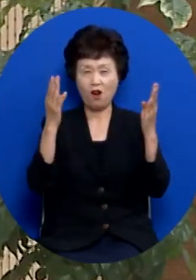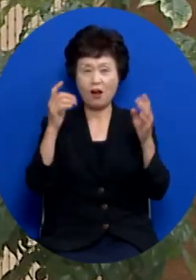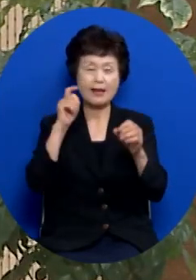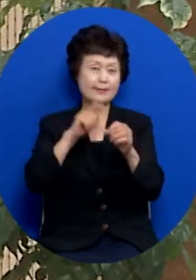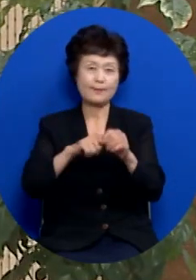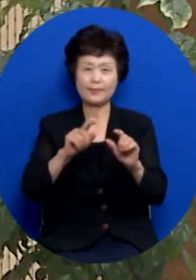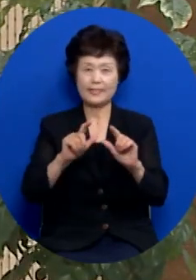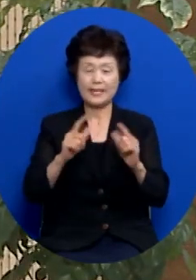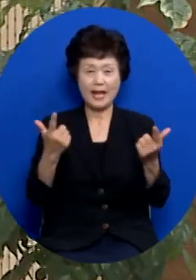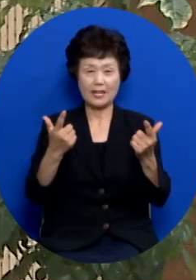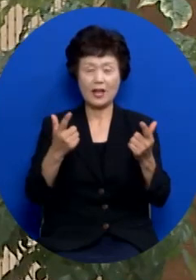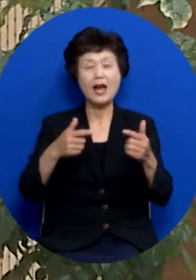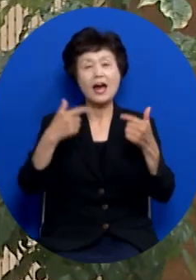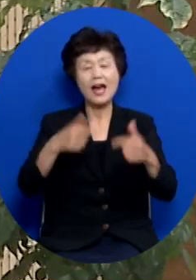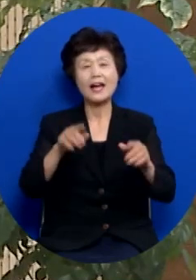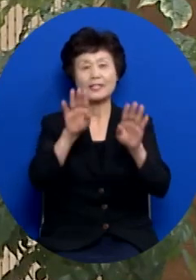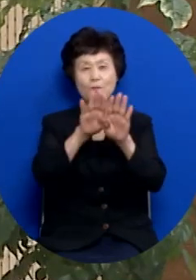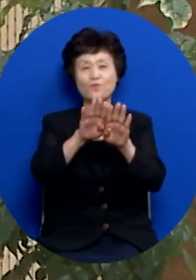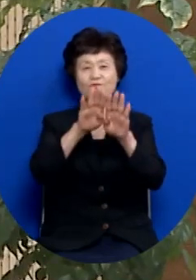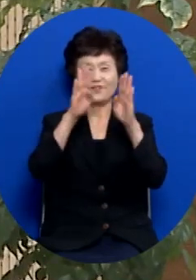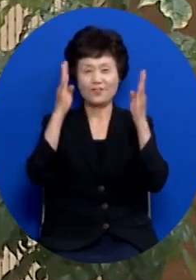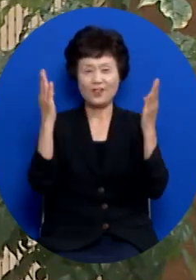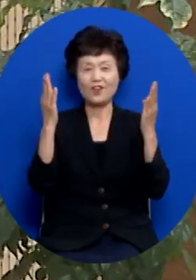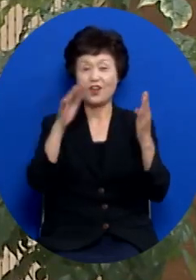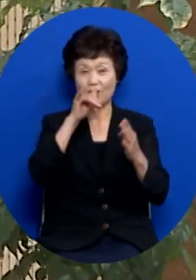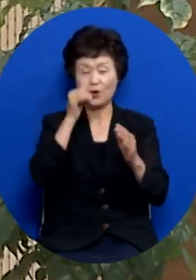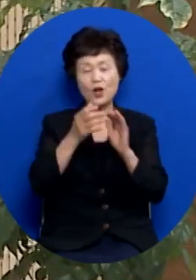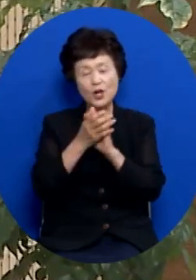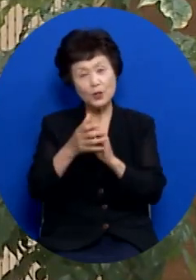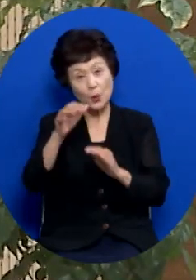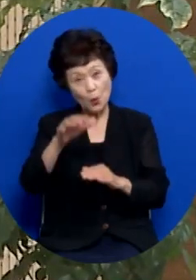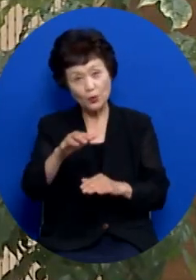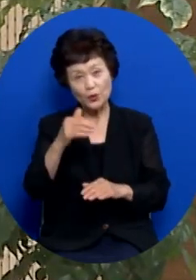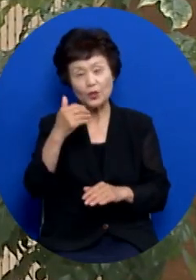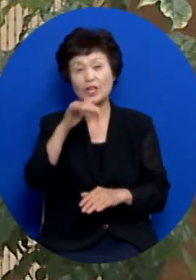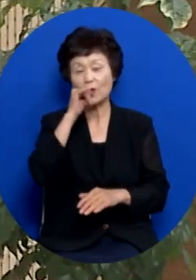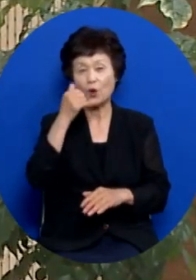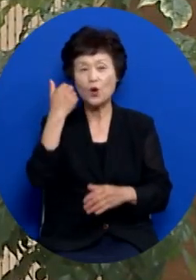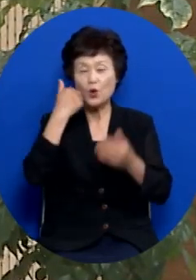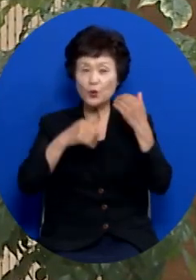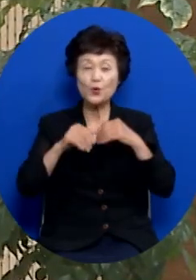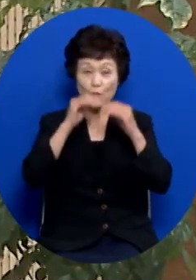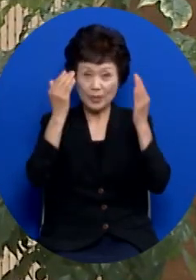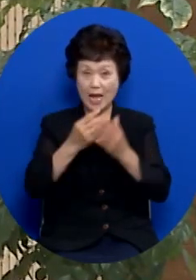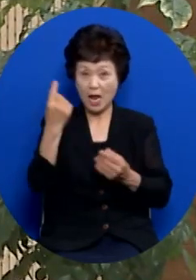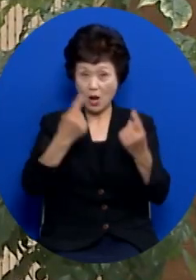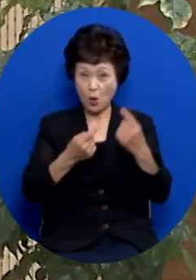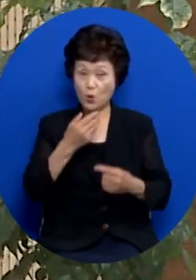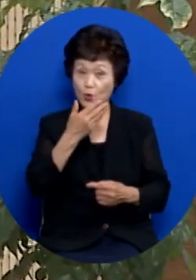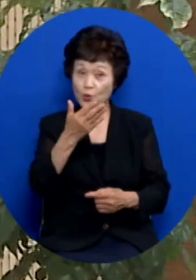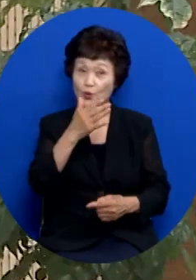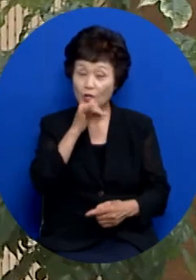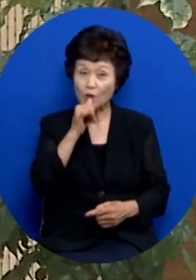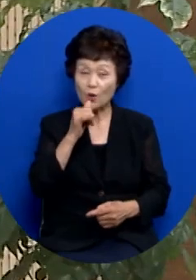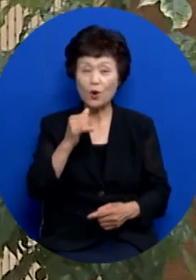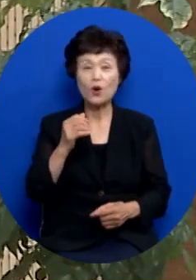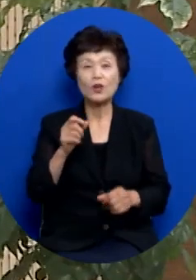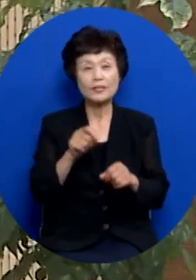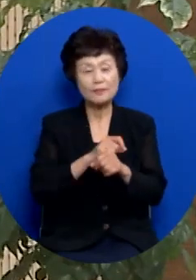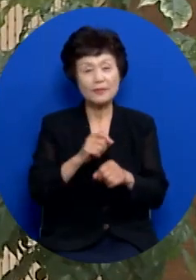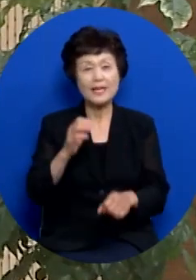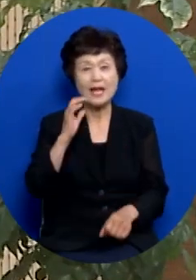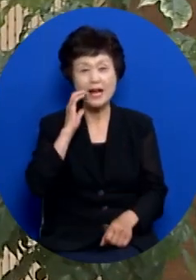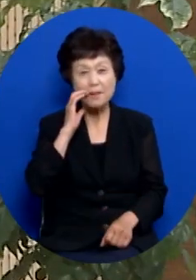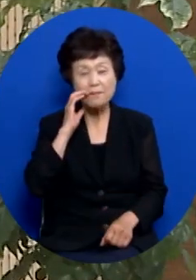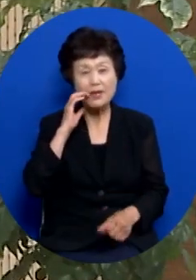않고 항상 열려 있습니다. 기도실도 있고 아무나 들어올 수 있도록 특히 카페를 운영하면서